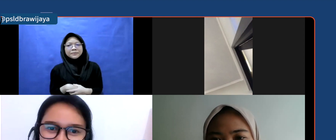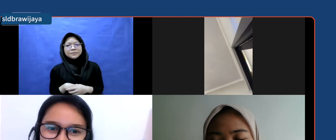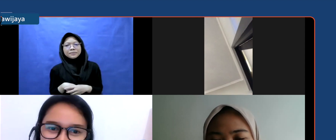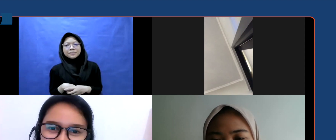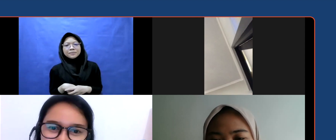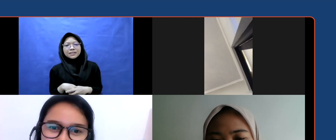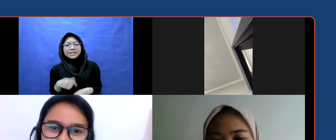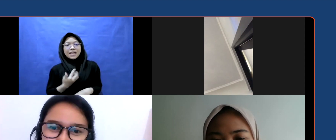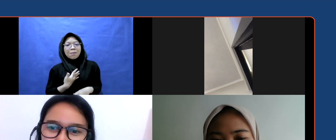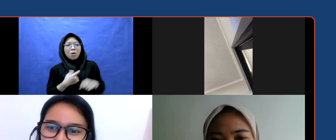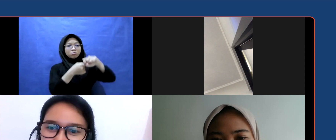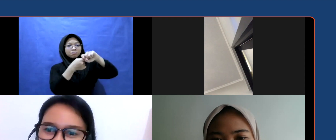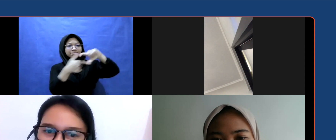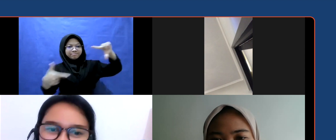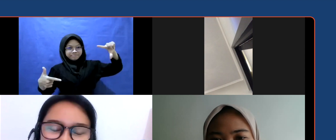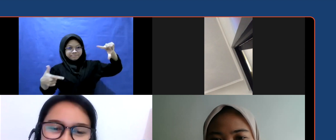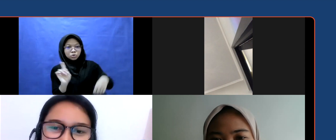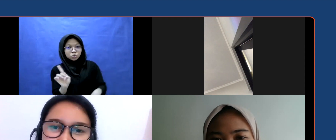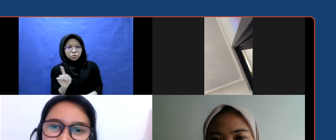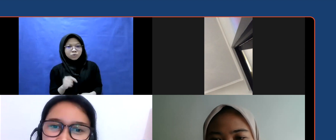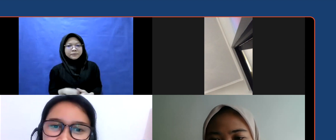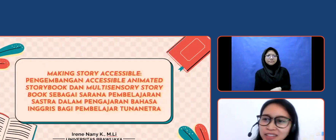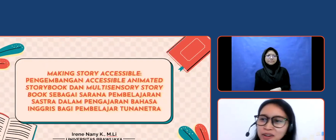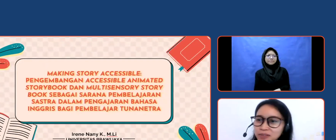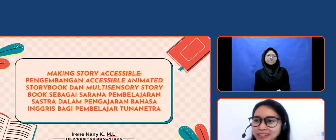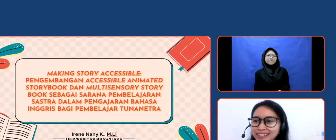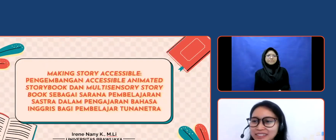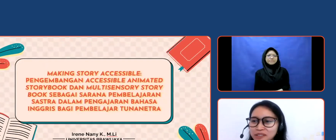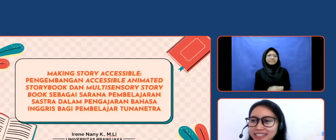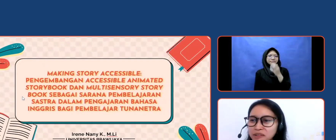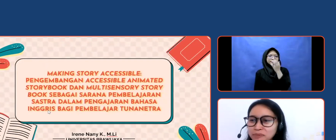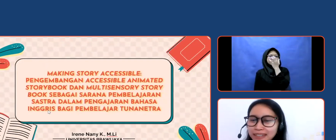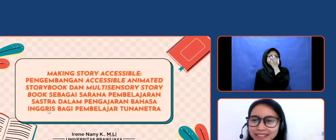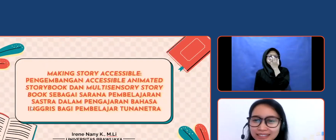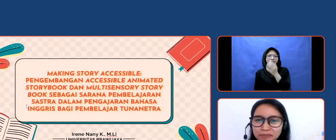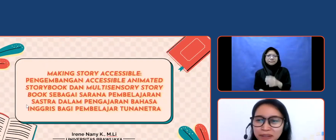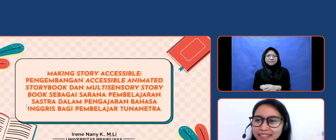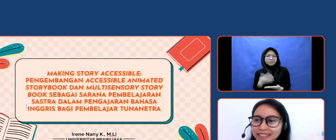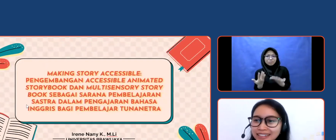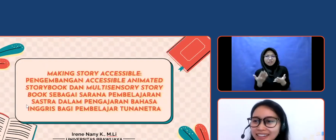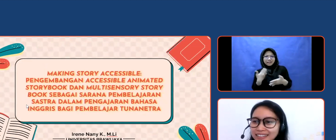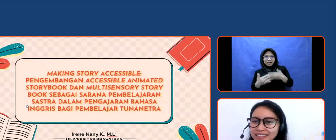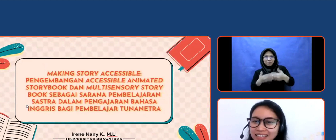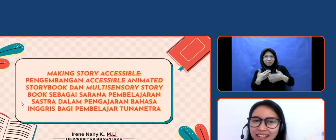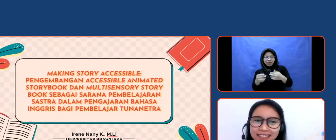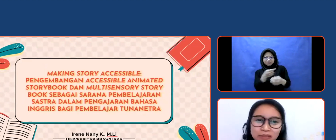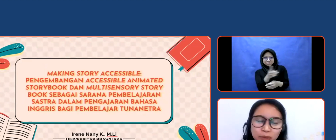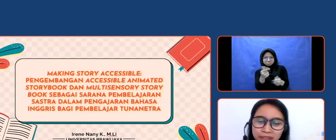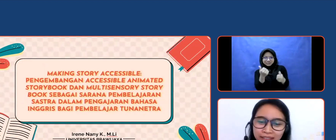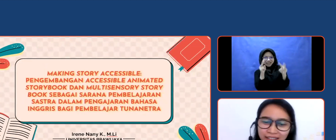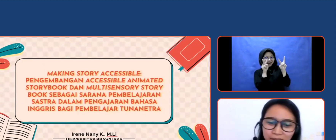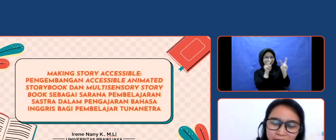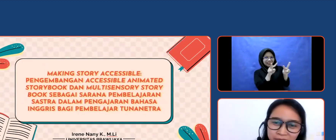screen dulu untuk DPT nya kau mungkin enggak papa Apakah terlihat jelas